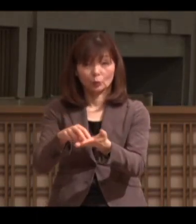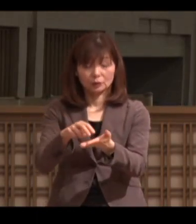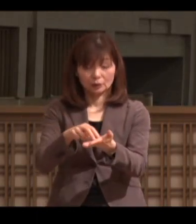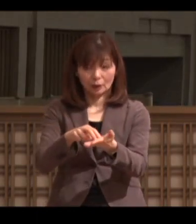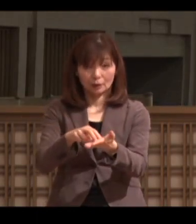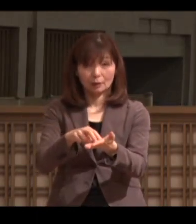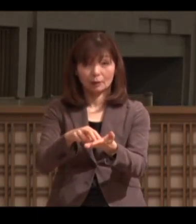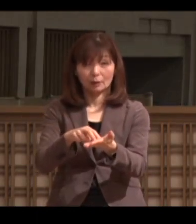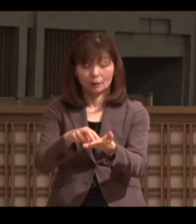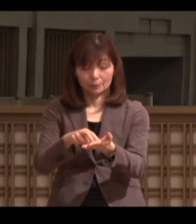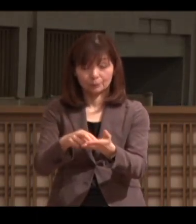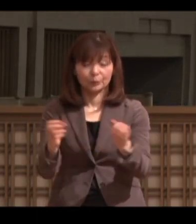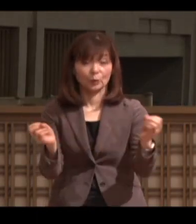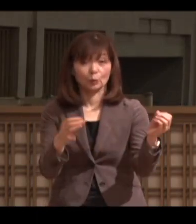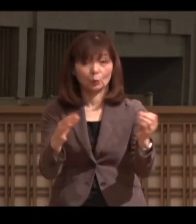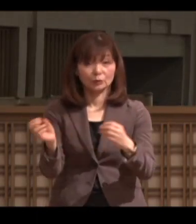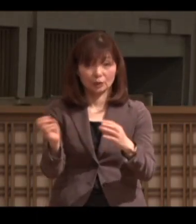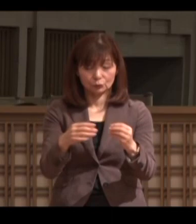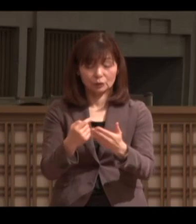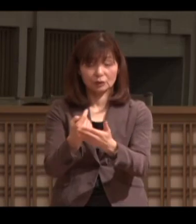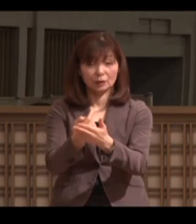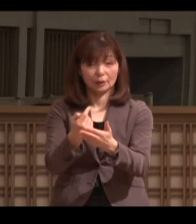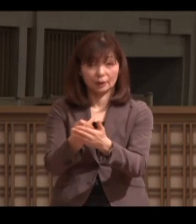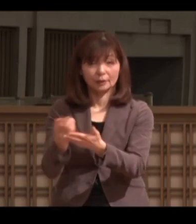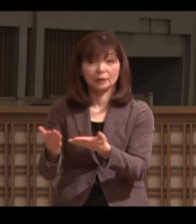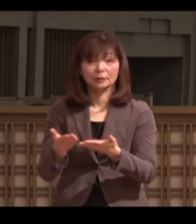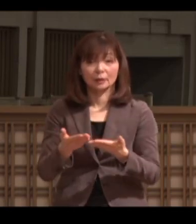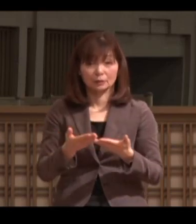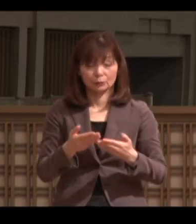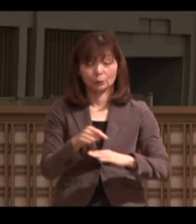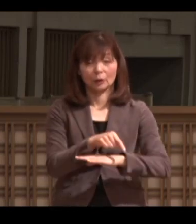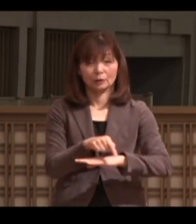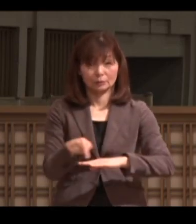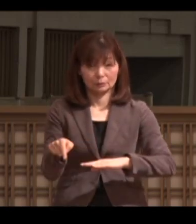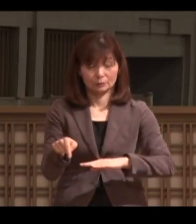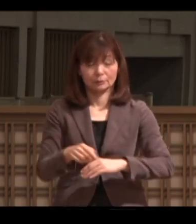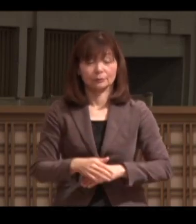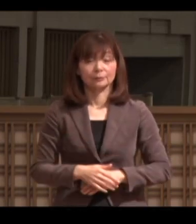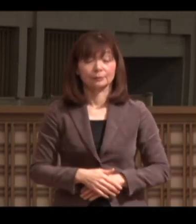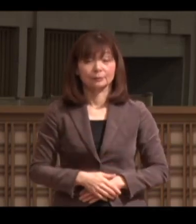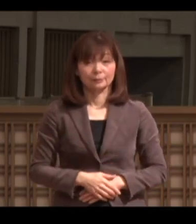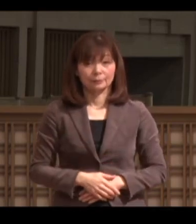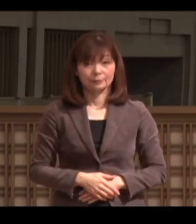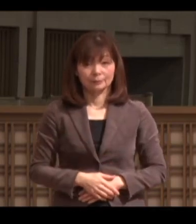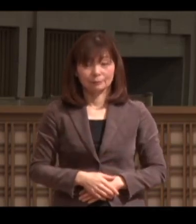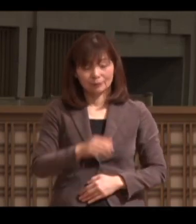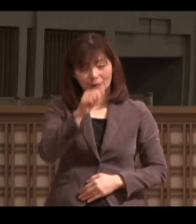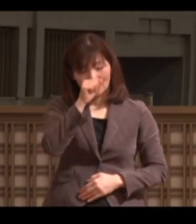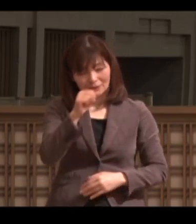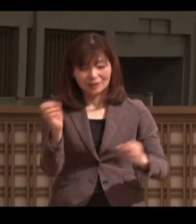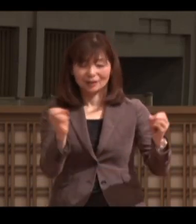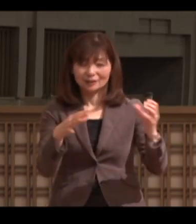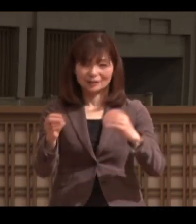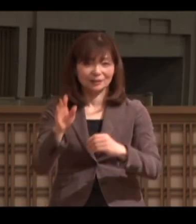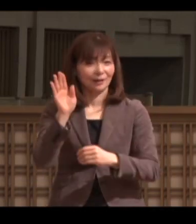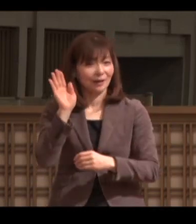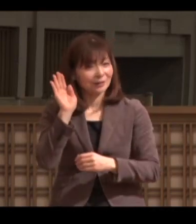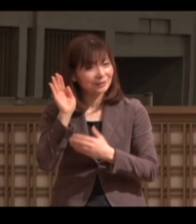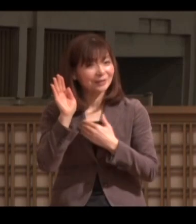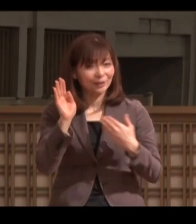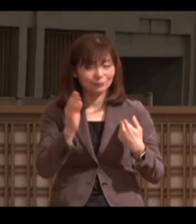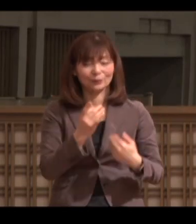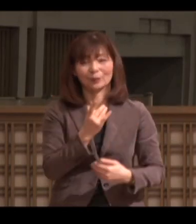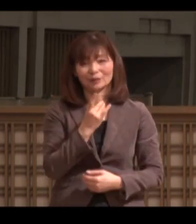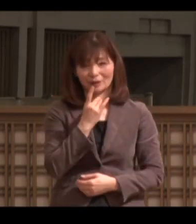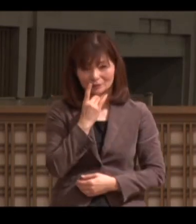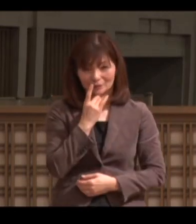えトクセッションにですね参加していただく予定でありますえいいお話が聞けるんでないかなという風に期待